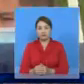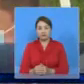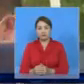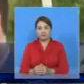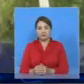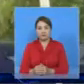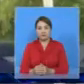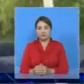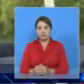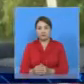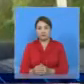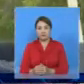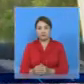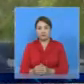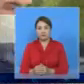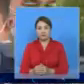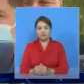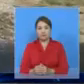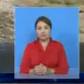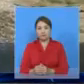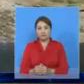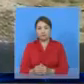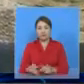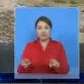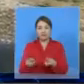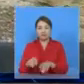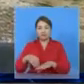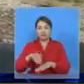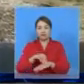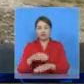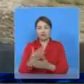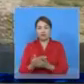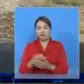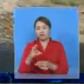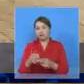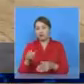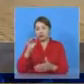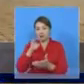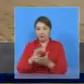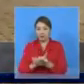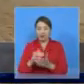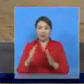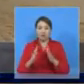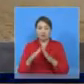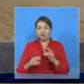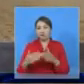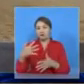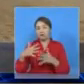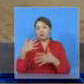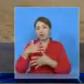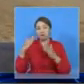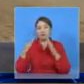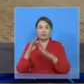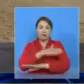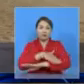подрядная. А так-то она 10-15 лет. Та же Акимобласть ознакомится с ходом благоустройства дворов многоэтажных жилых домов по улице Братьев